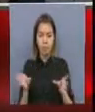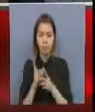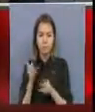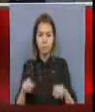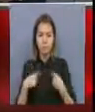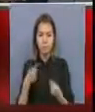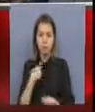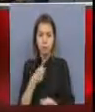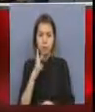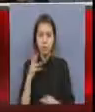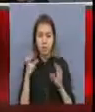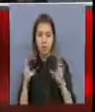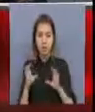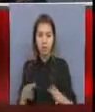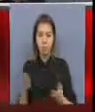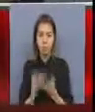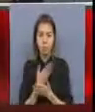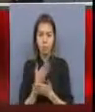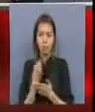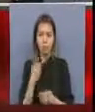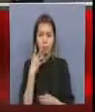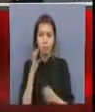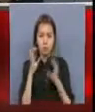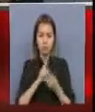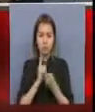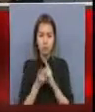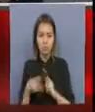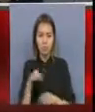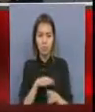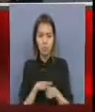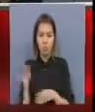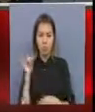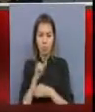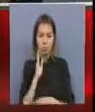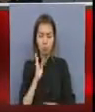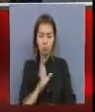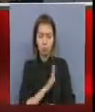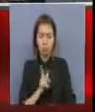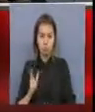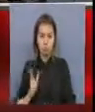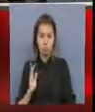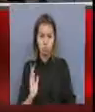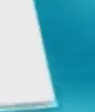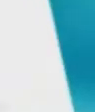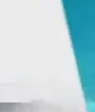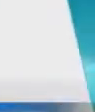оқылымда қарады. Үш кодекске және төрт заңға өзгерістер мен толықтырулар енгізілді деп күтілуде.